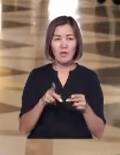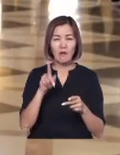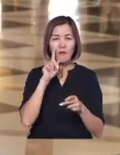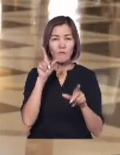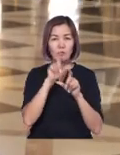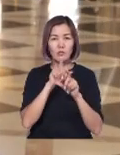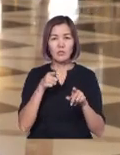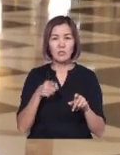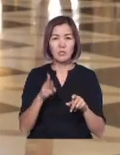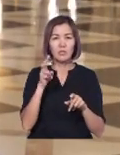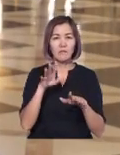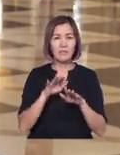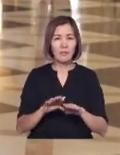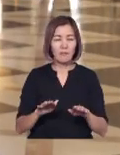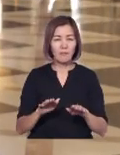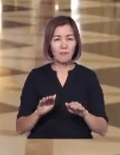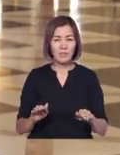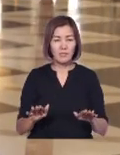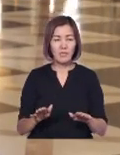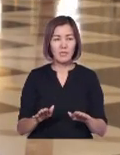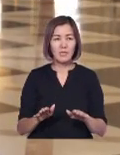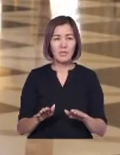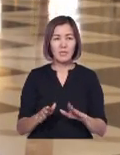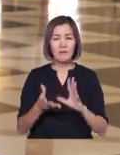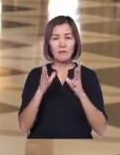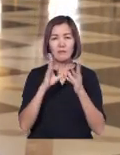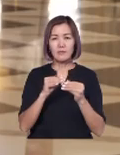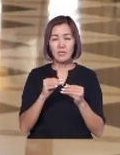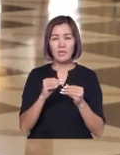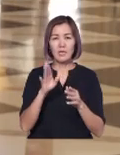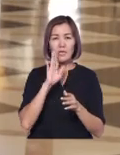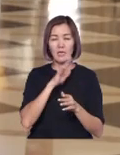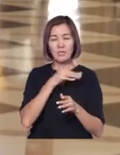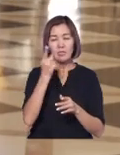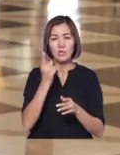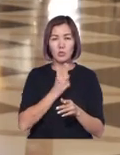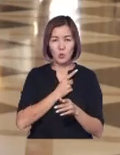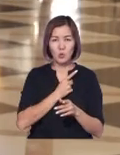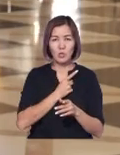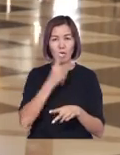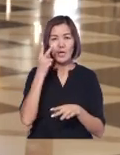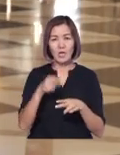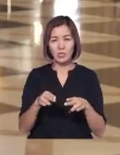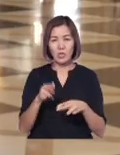на 1200 мест. И все родители ждут окончания этой школы.